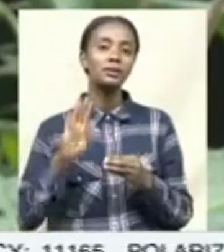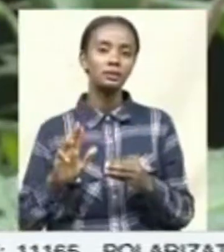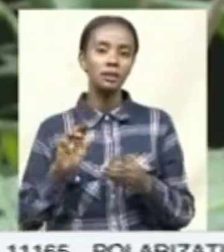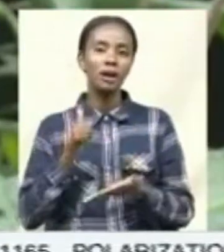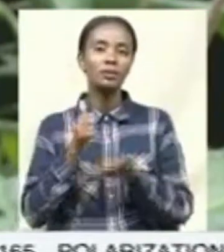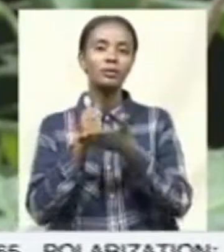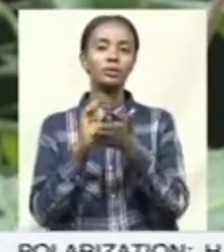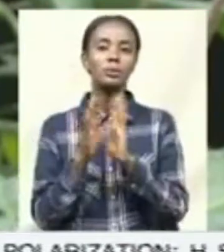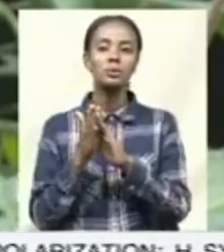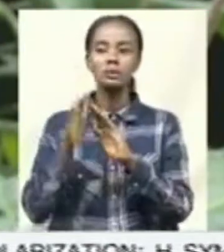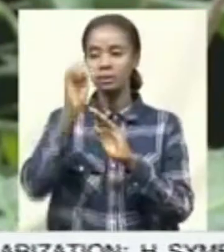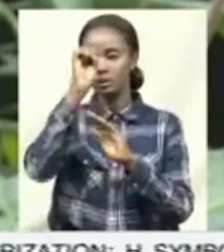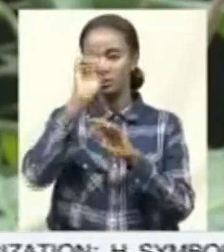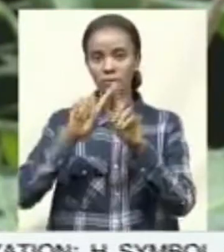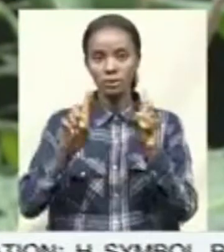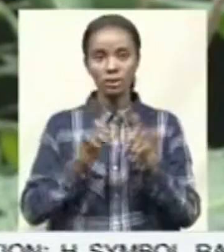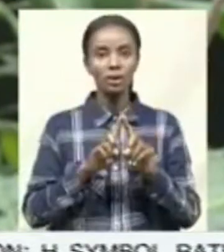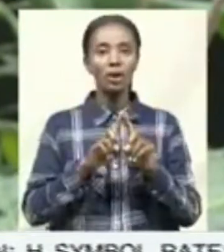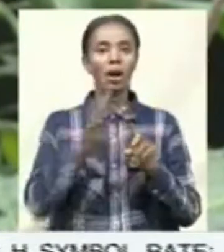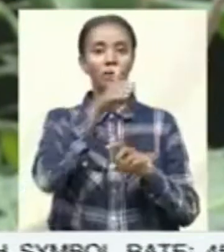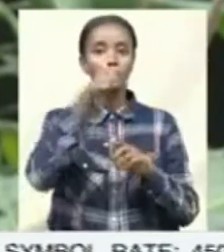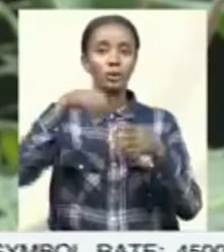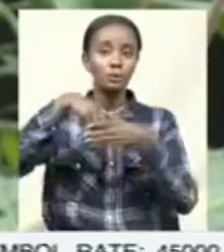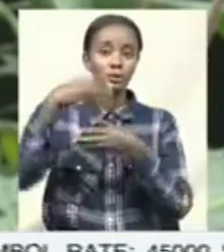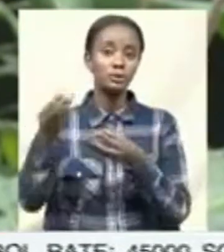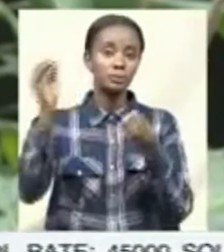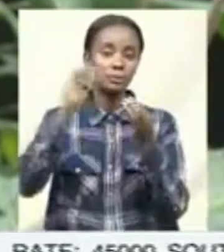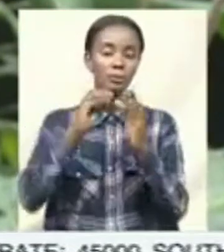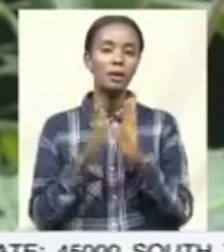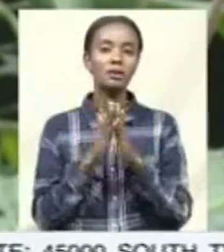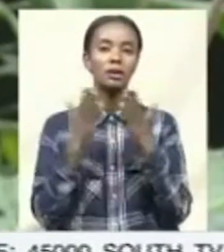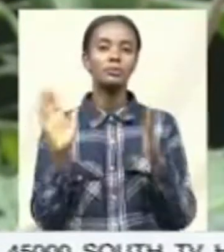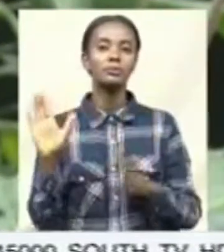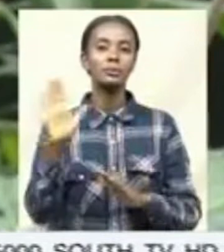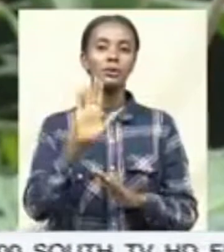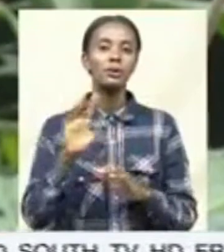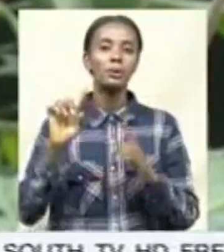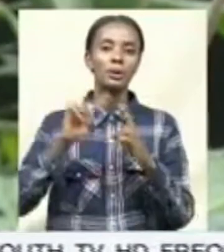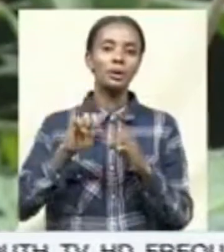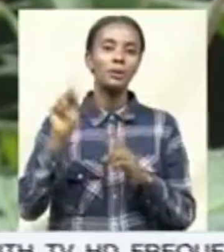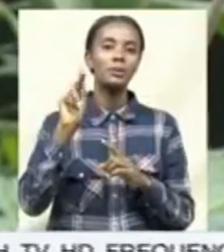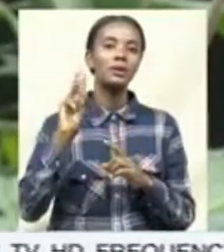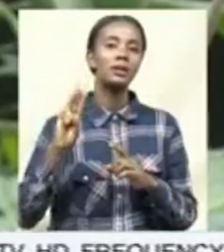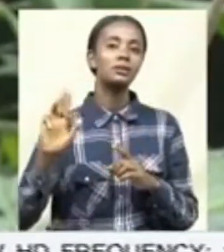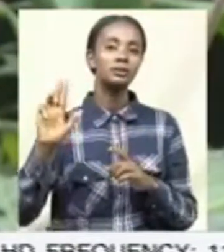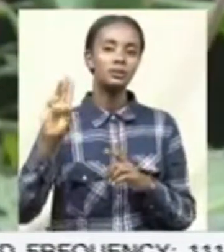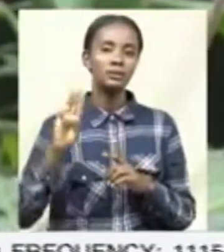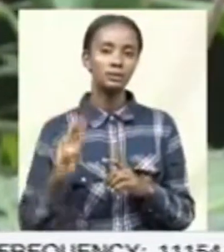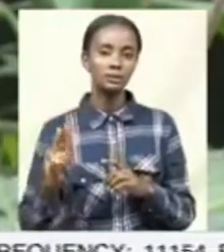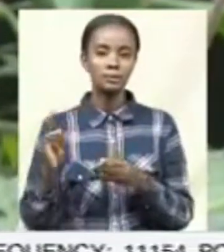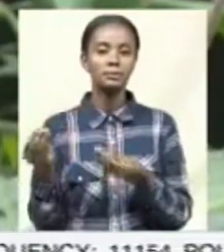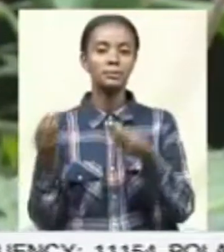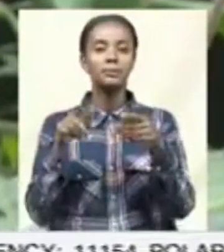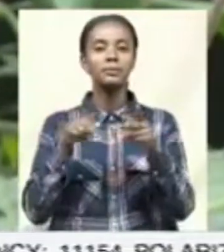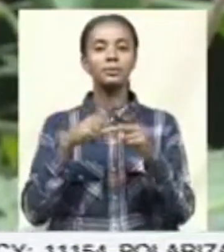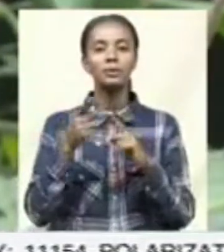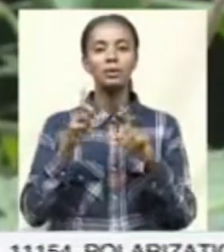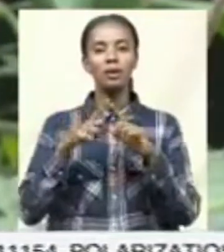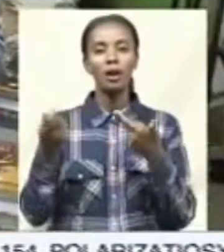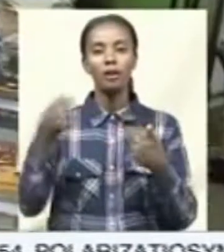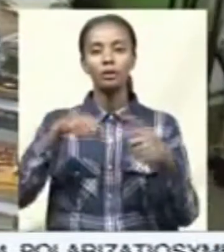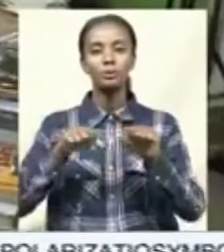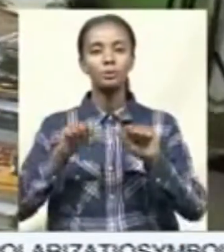ሰዎች ከተለያየ አቅጣጫ ከአዲስ አበባ ውጭም ጭምር መጻሕፍቶቻቸውን ወደ ፕሬስ በማምጣት ለዚህ ፕሮግራም በጣም ትልቅ